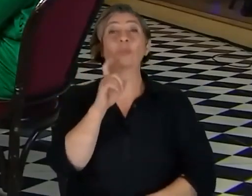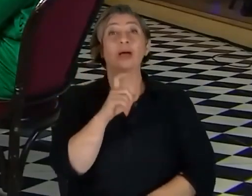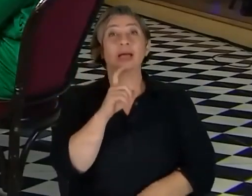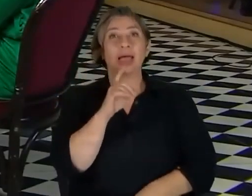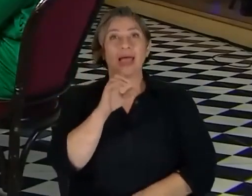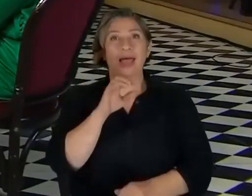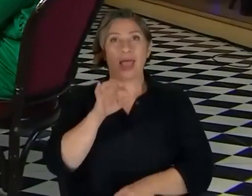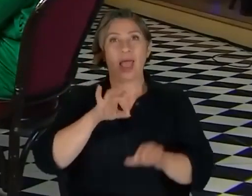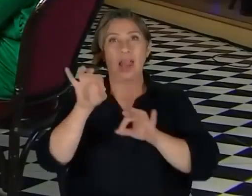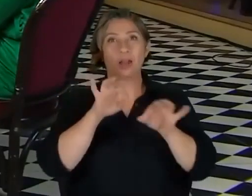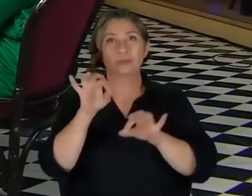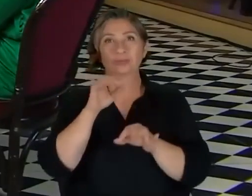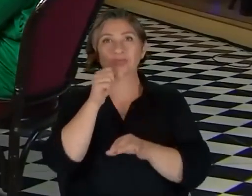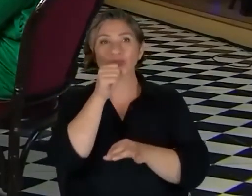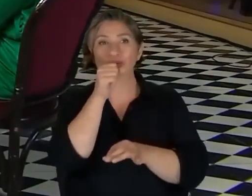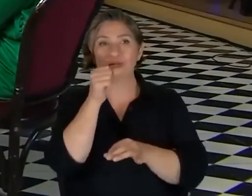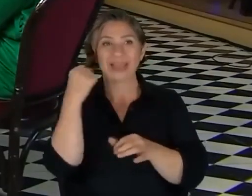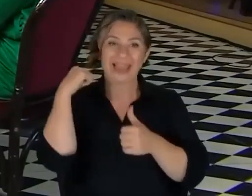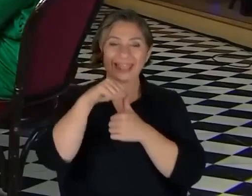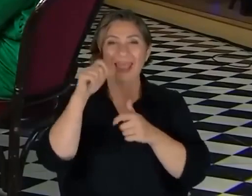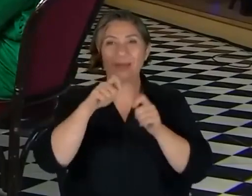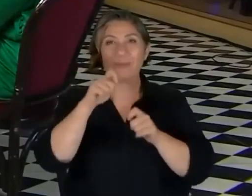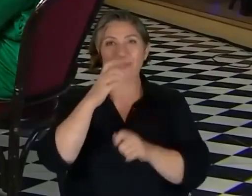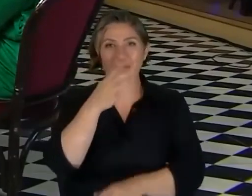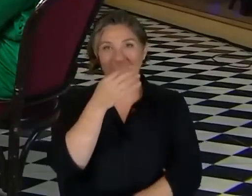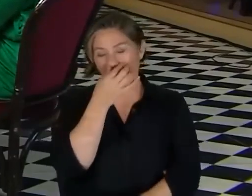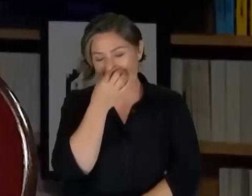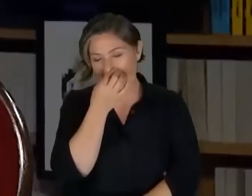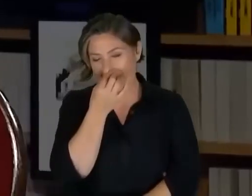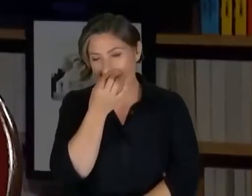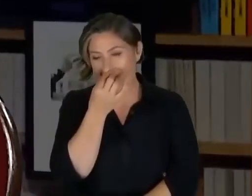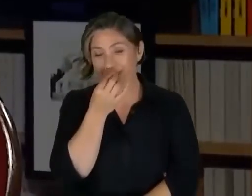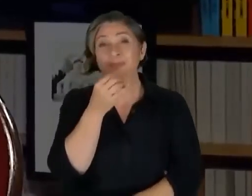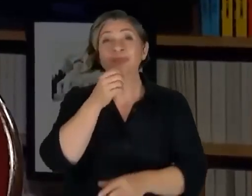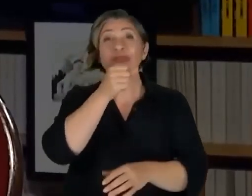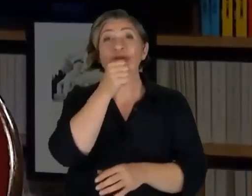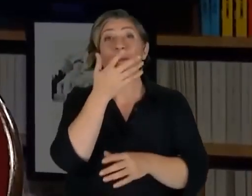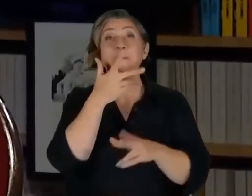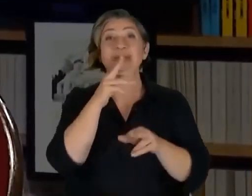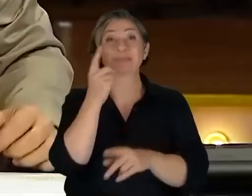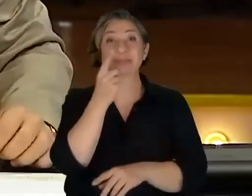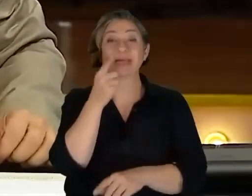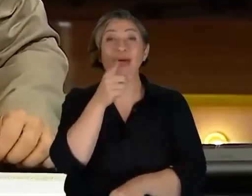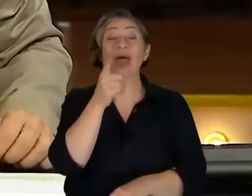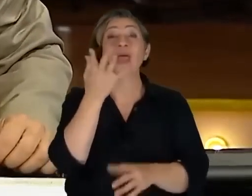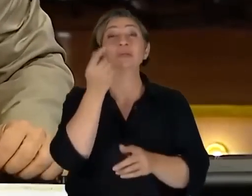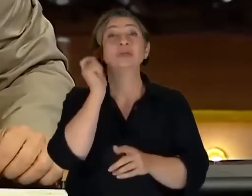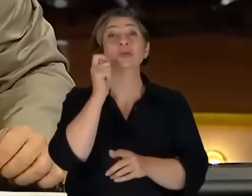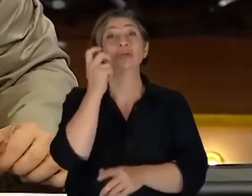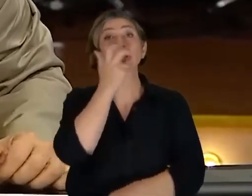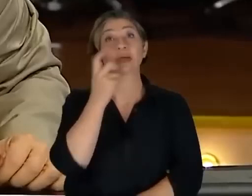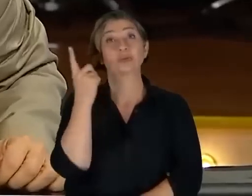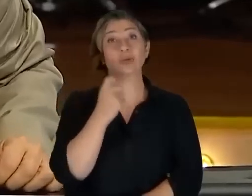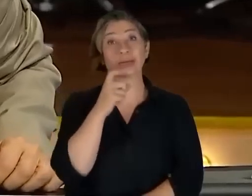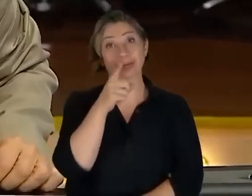Çocuk neyi ayarlıyorsun? Mikrofonu imal ediyoruz şu anda. Böyle arada, bir, evet, mikrofona benzer bir aparat yapmıyor. Bu arada yapmıyor. En zor şarkıyı